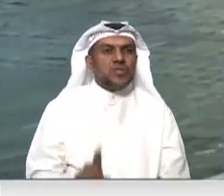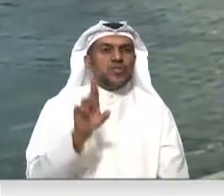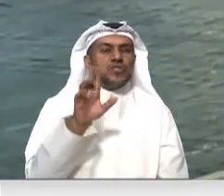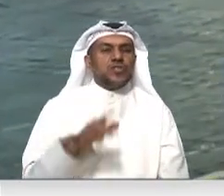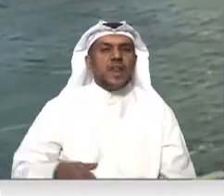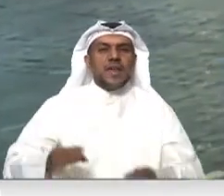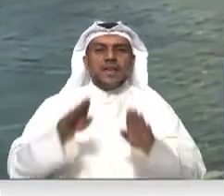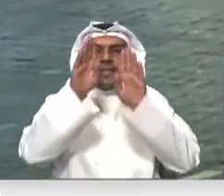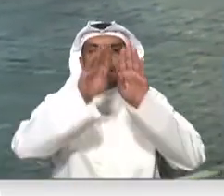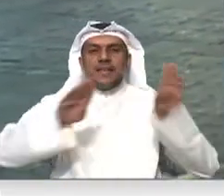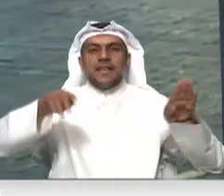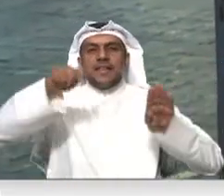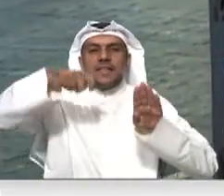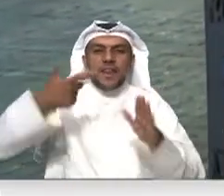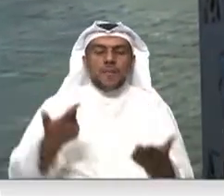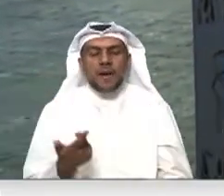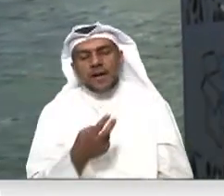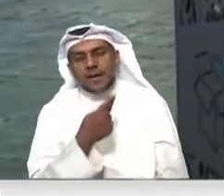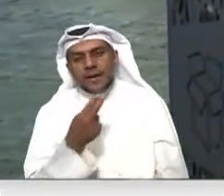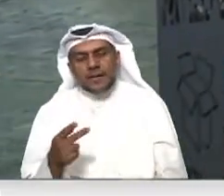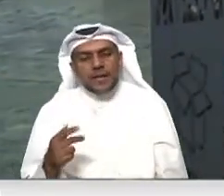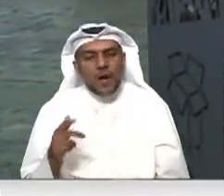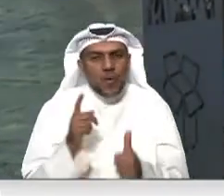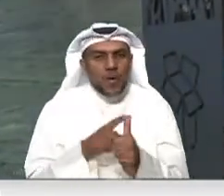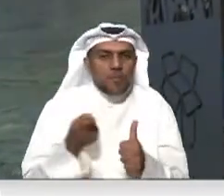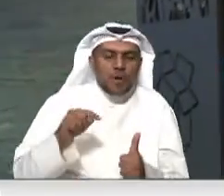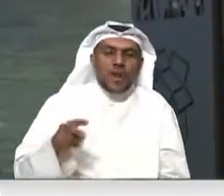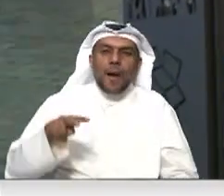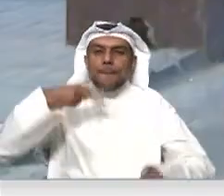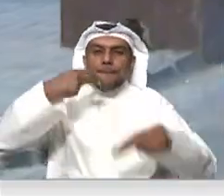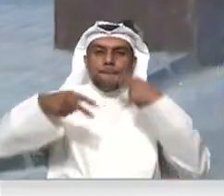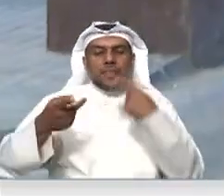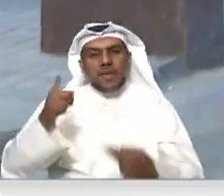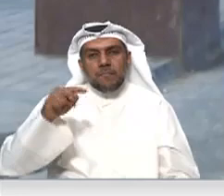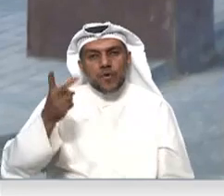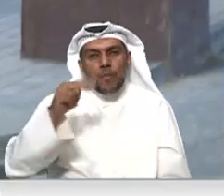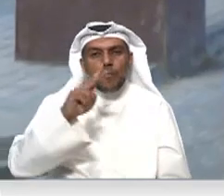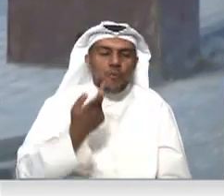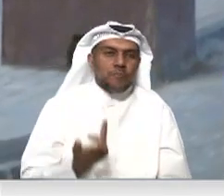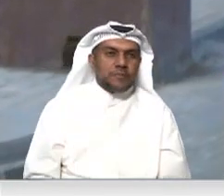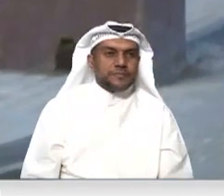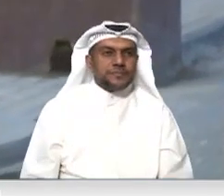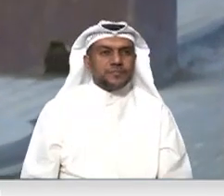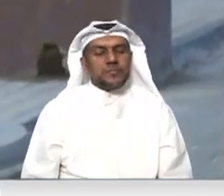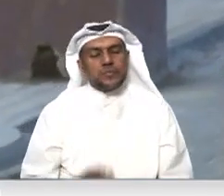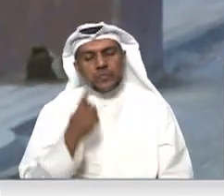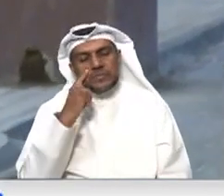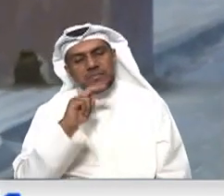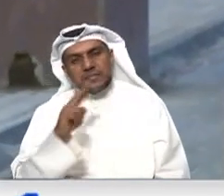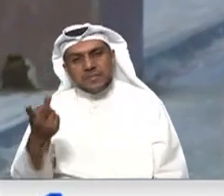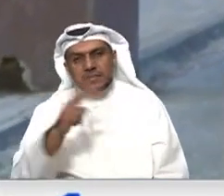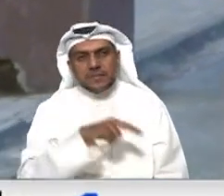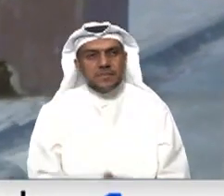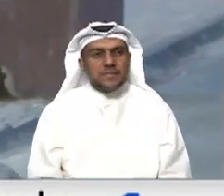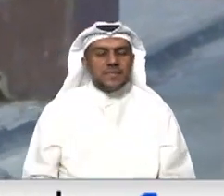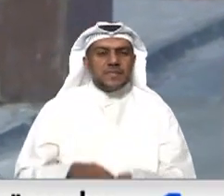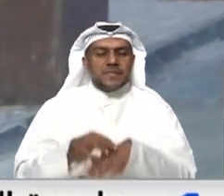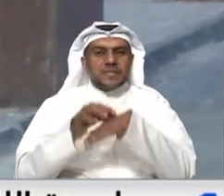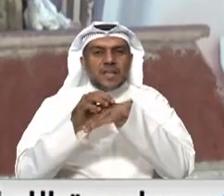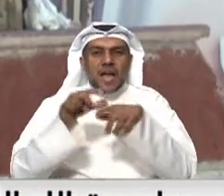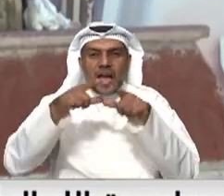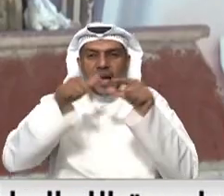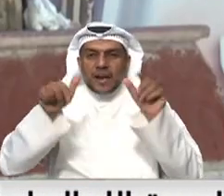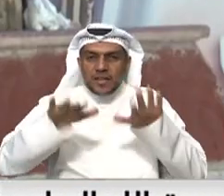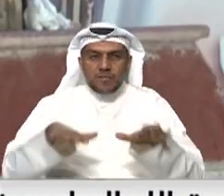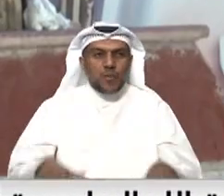سينما أول يوم، ثاني يوم إن شاء الله مطعم. أثناء هذه الجولة وجدنا الكثير من أبناء دول مجلس